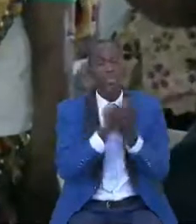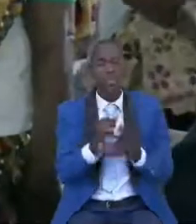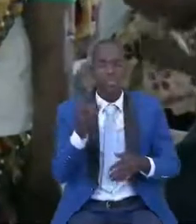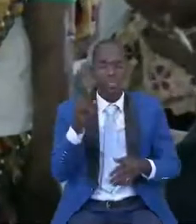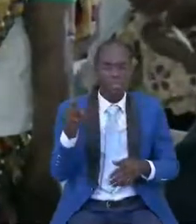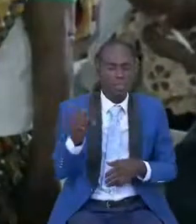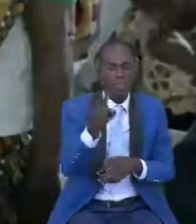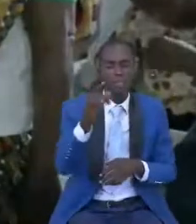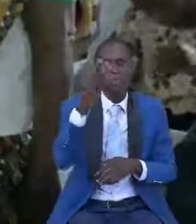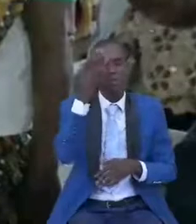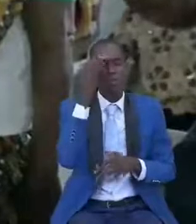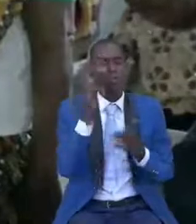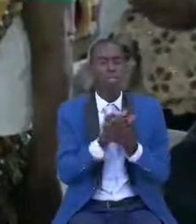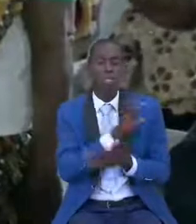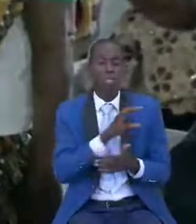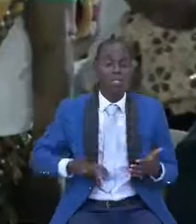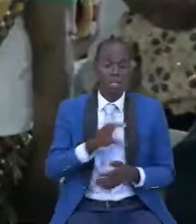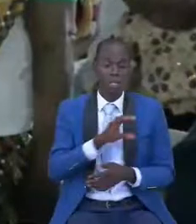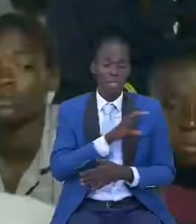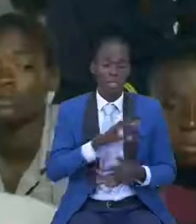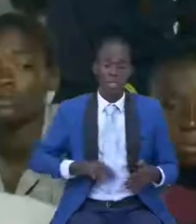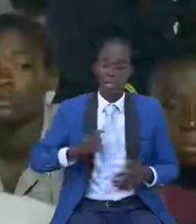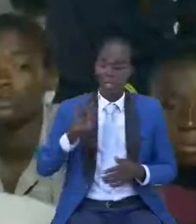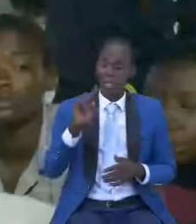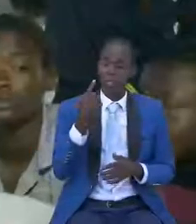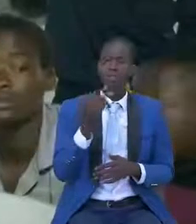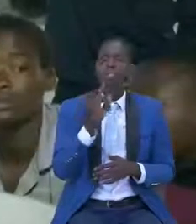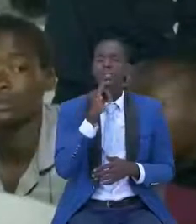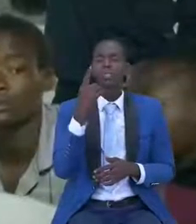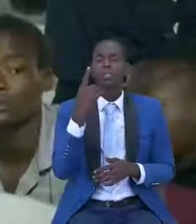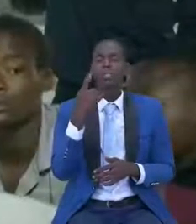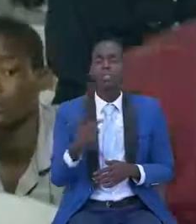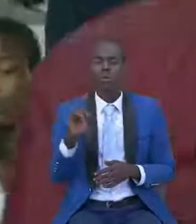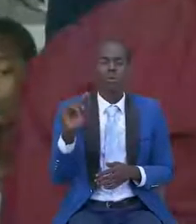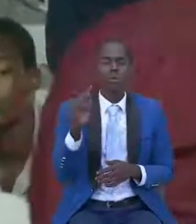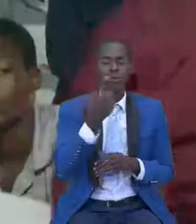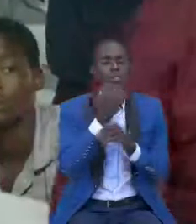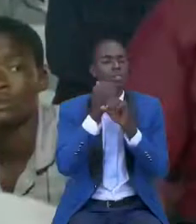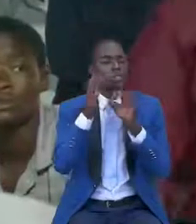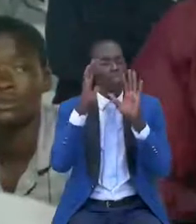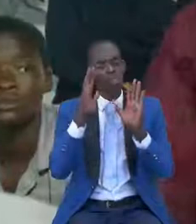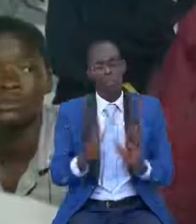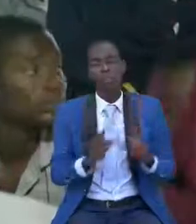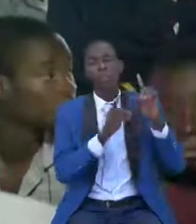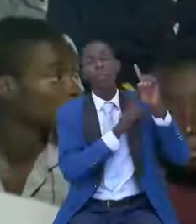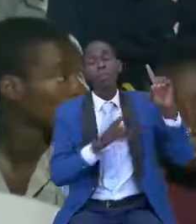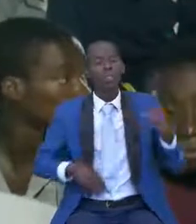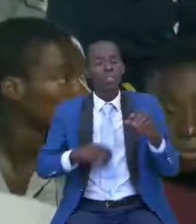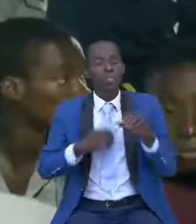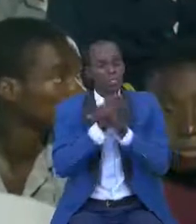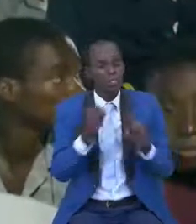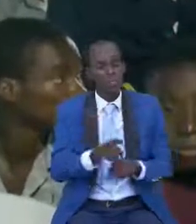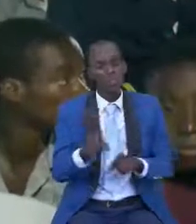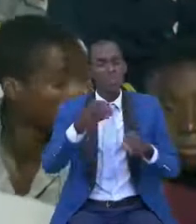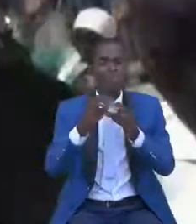avec confiance qu'ils savent que Christ est Christ seul, est le seul